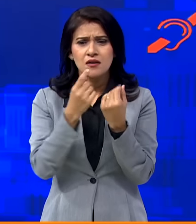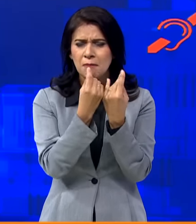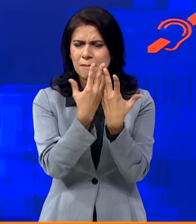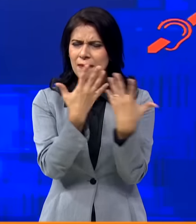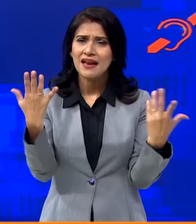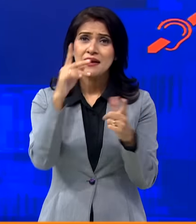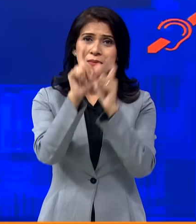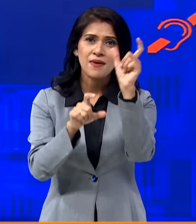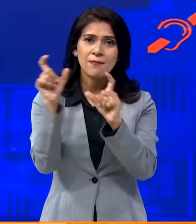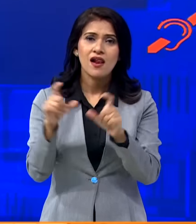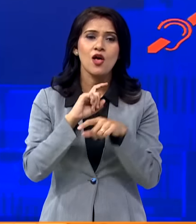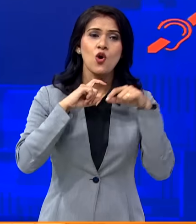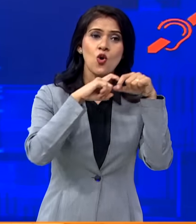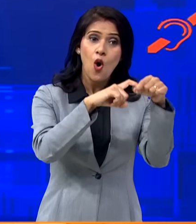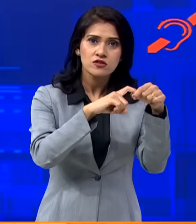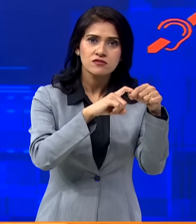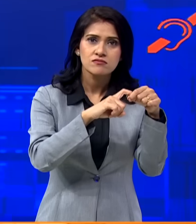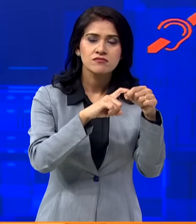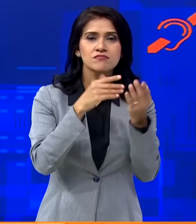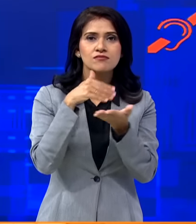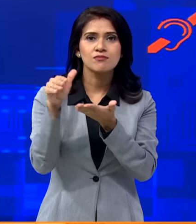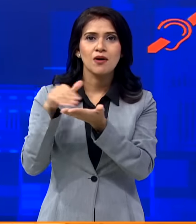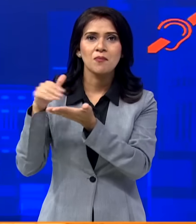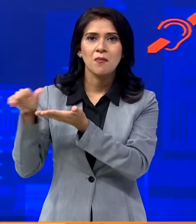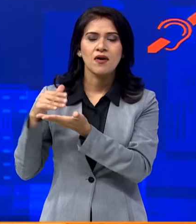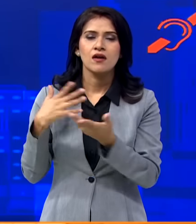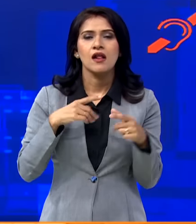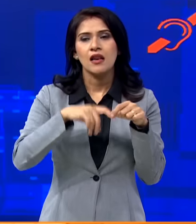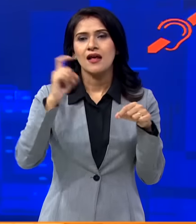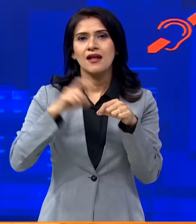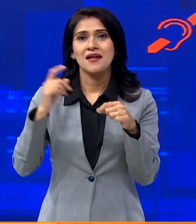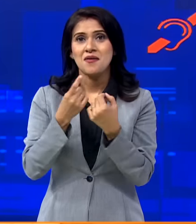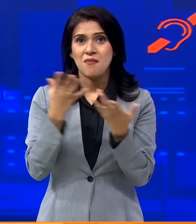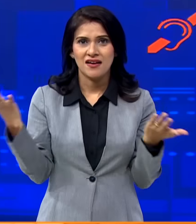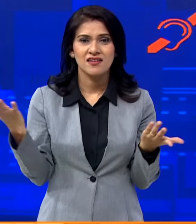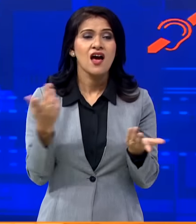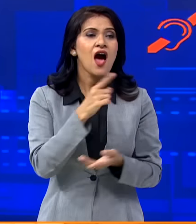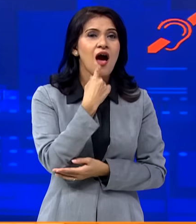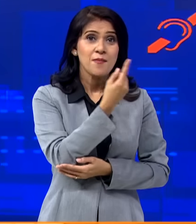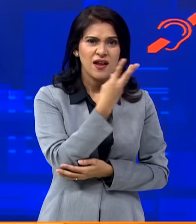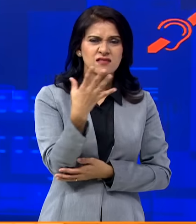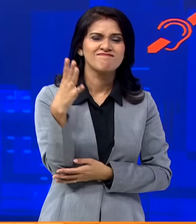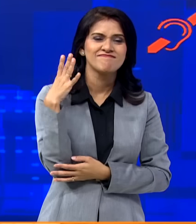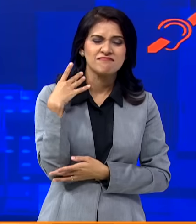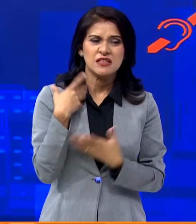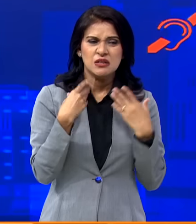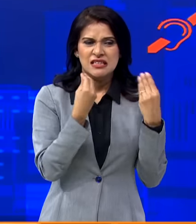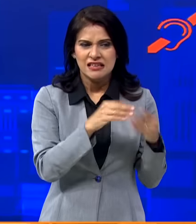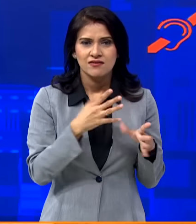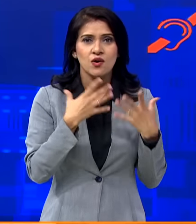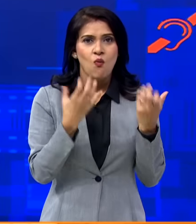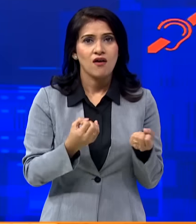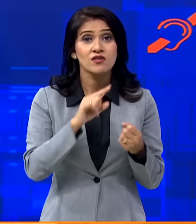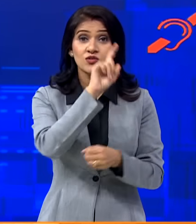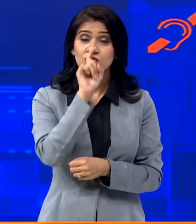पड़ी है सब इस चक्कर में व तो कहीं और गुंजाइश नहीं है नहीं तो और भी जाने को तैयार बैठे इसी